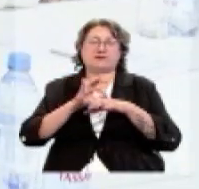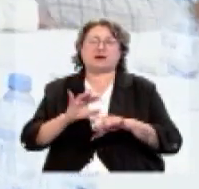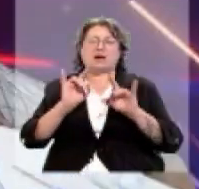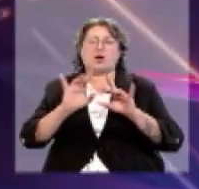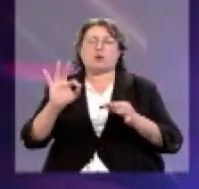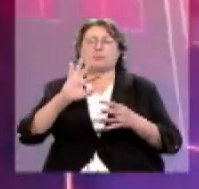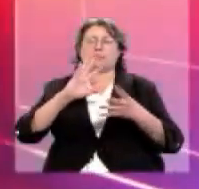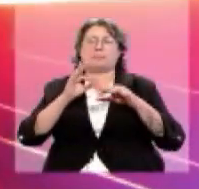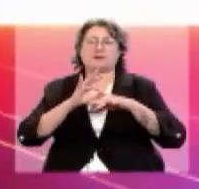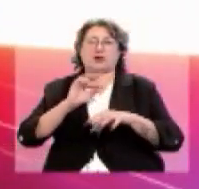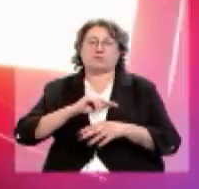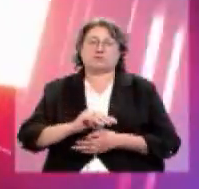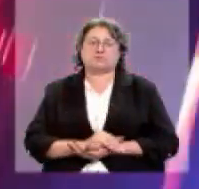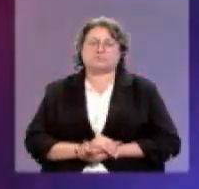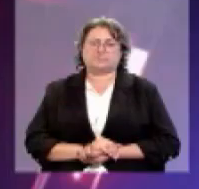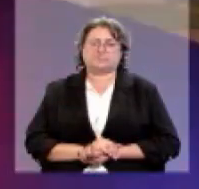баяндалды.